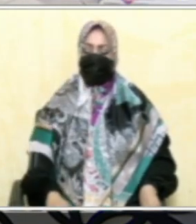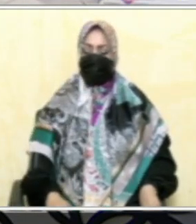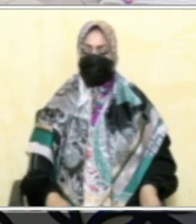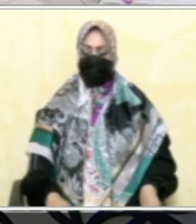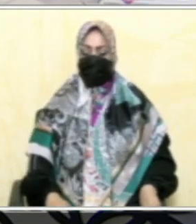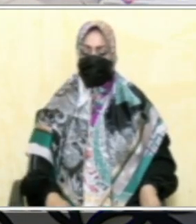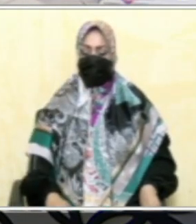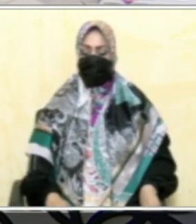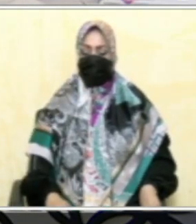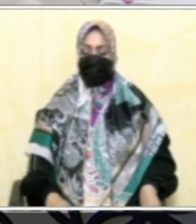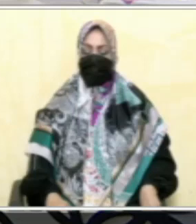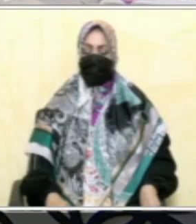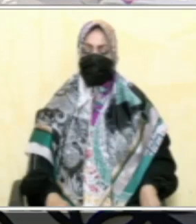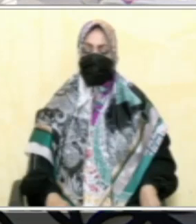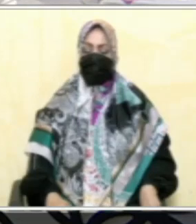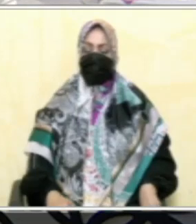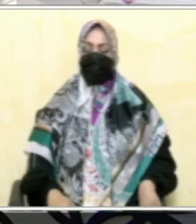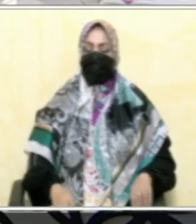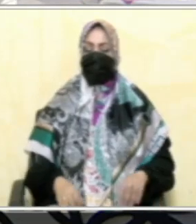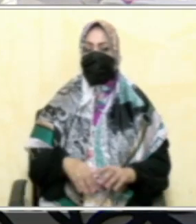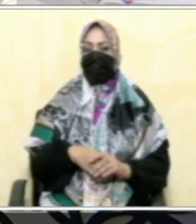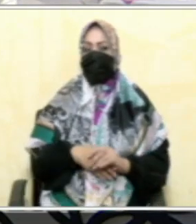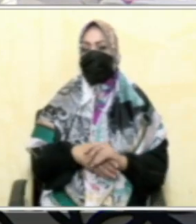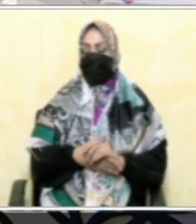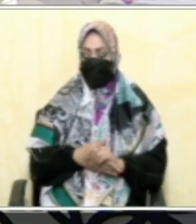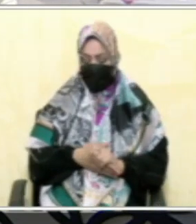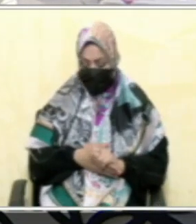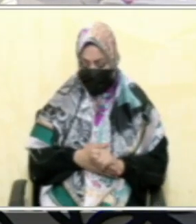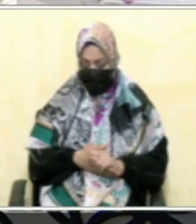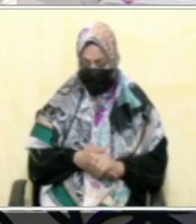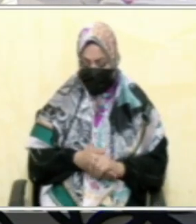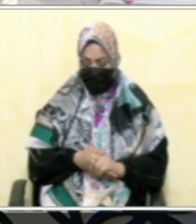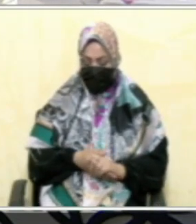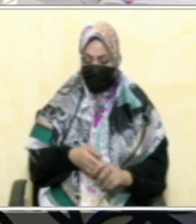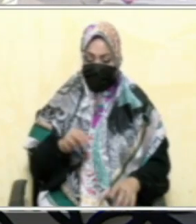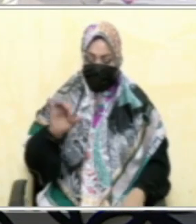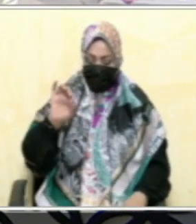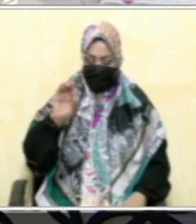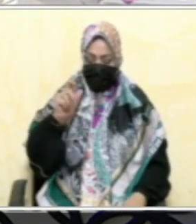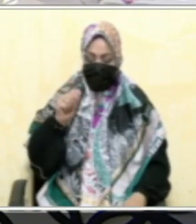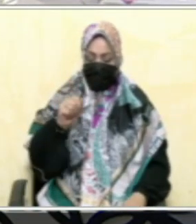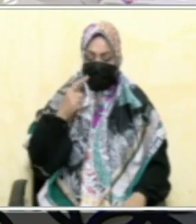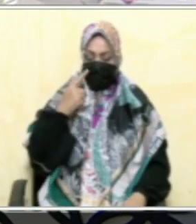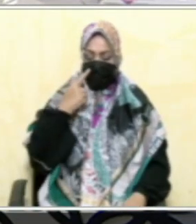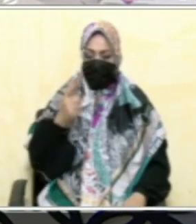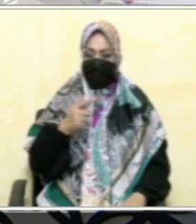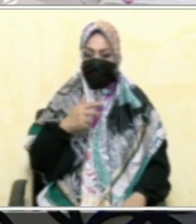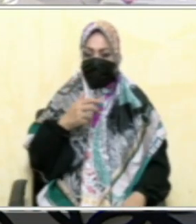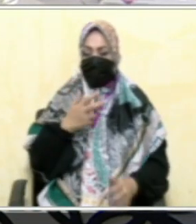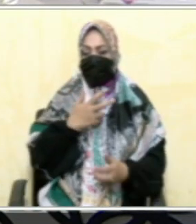محمد من صبراتة. نعم يا محمد. السلام عليكم ورحمة الله. عليكم السلام ورحمة الله، تفضل.